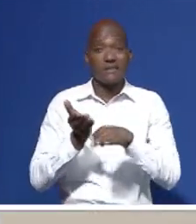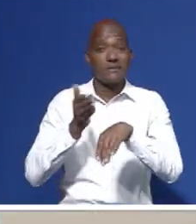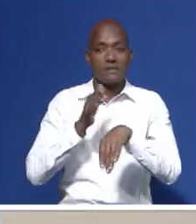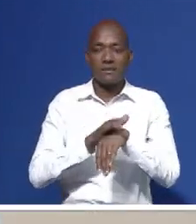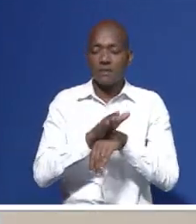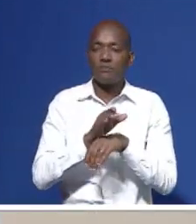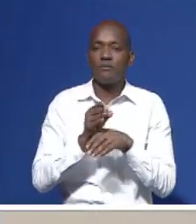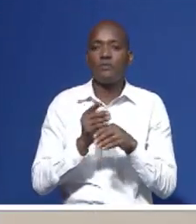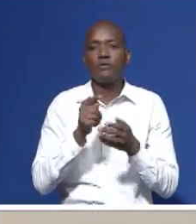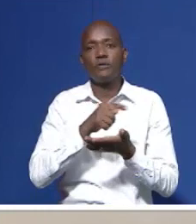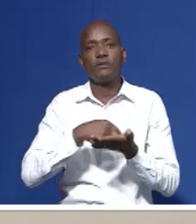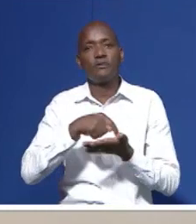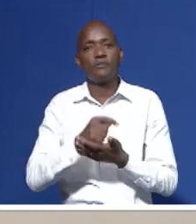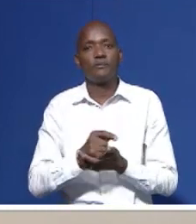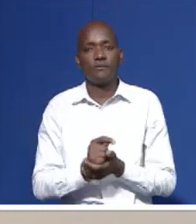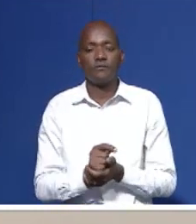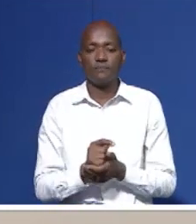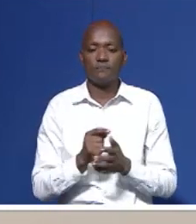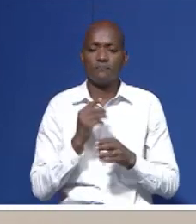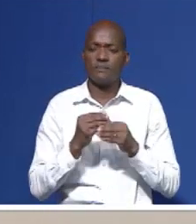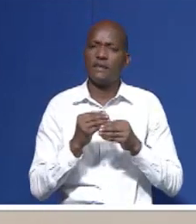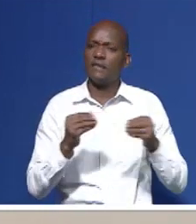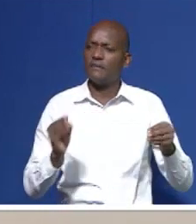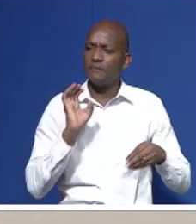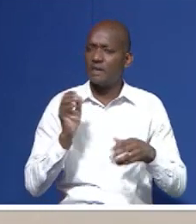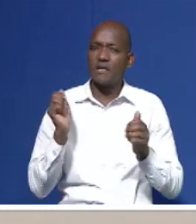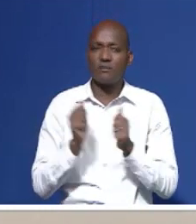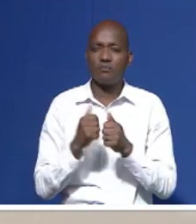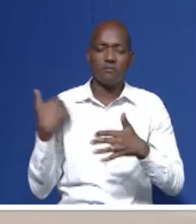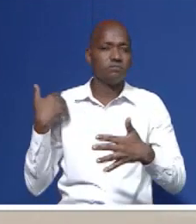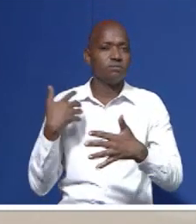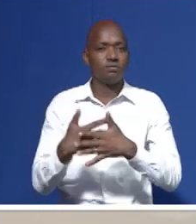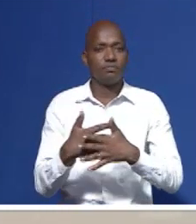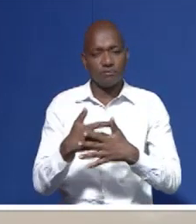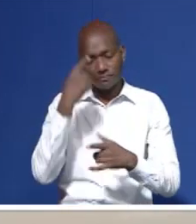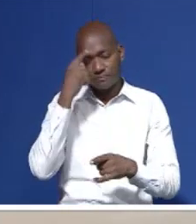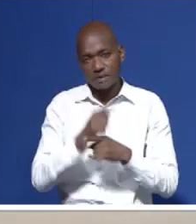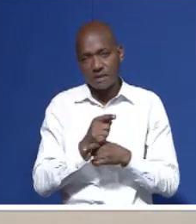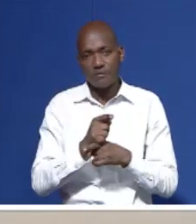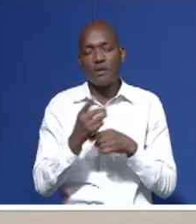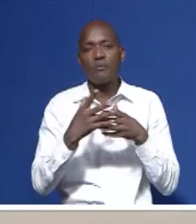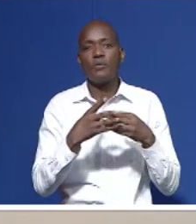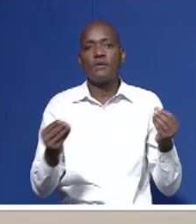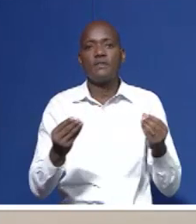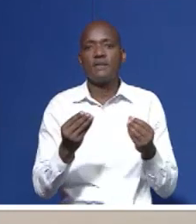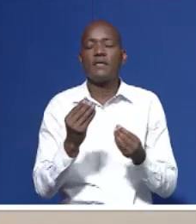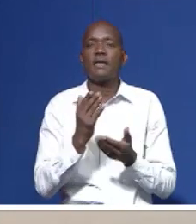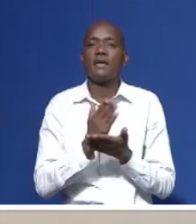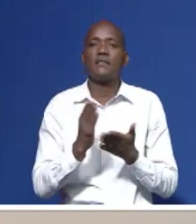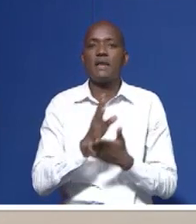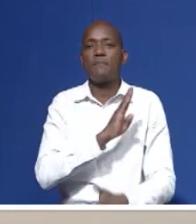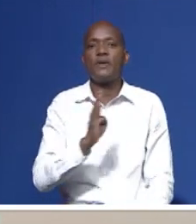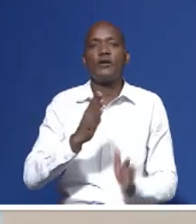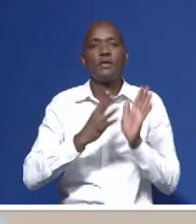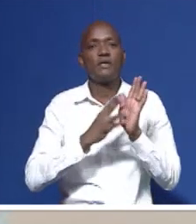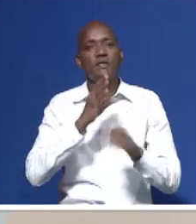cha mradi kukaa muda mrefu bila ya kufanyiwa kazi miaka 10 imepoteza deposit ya shilingi bilioni 90,